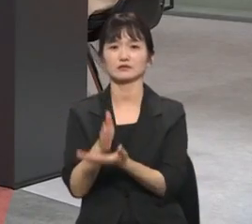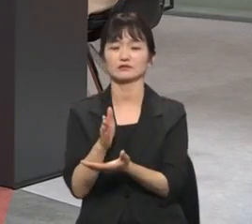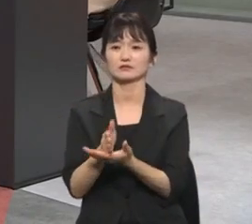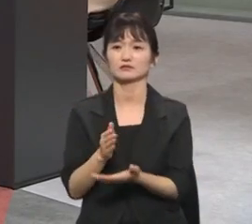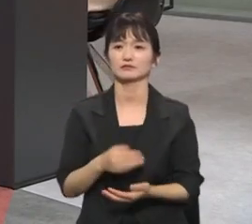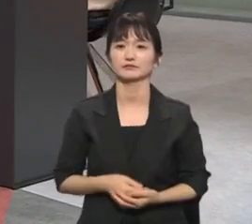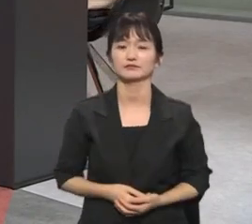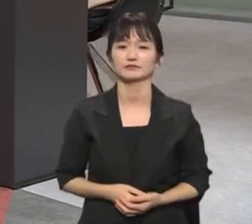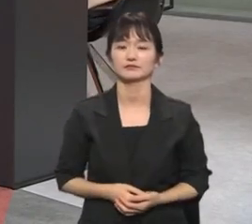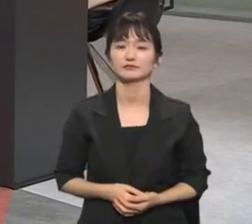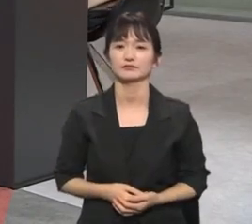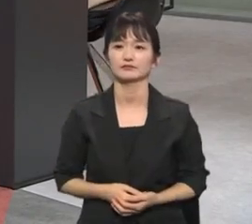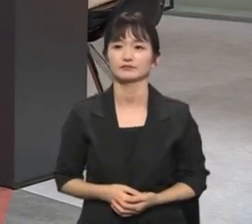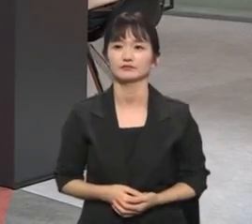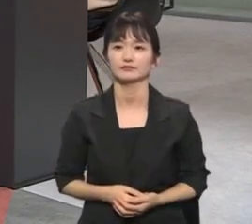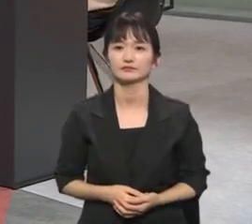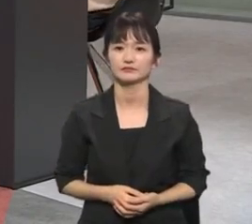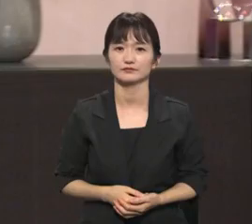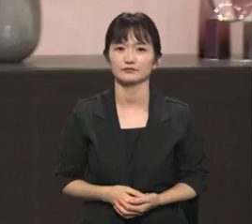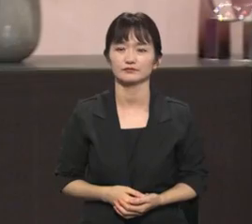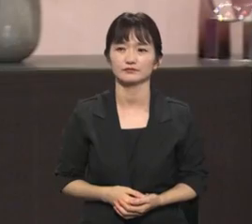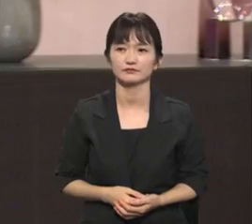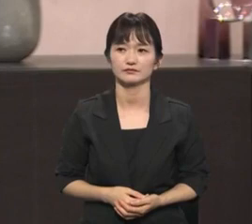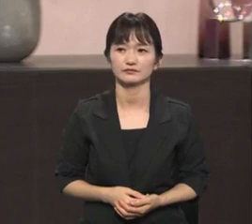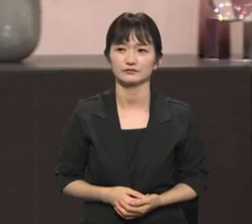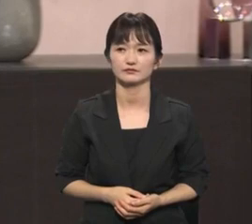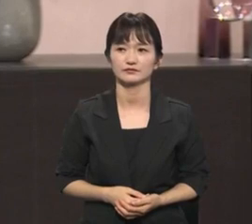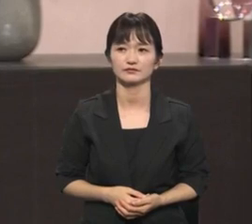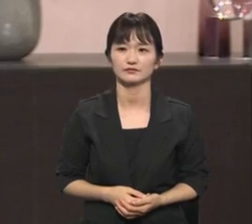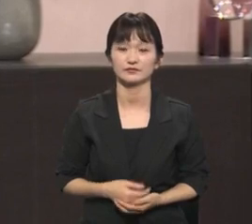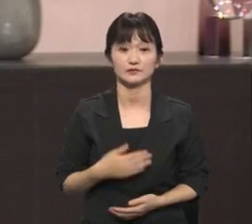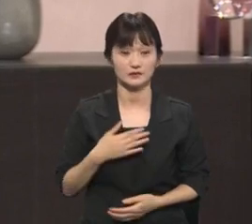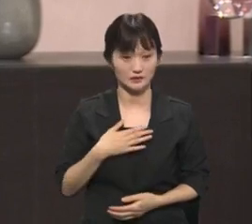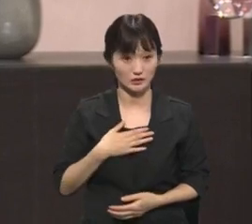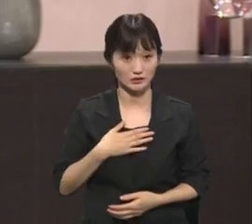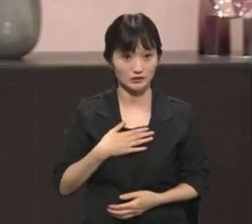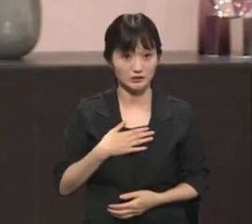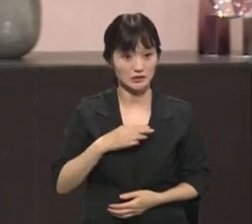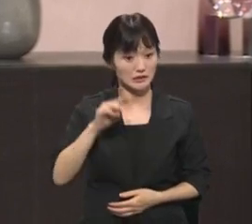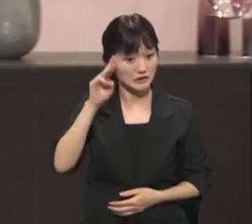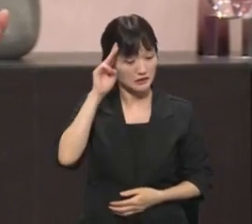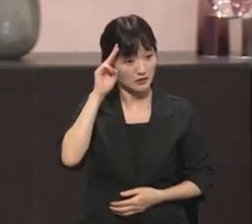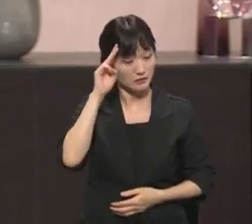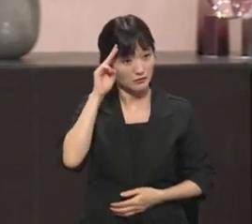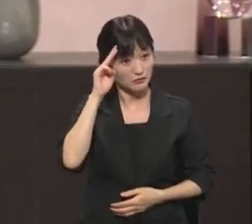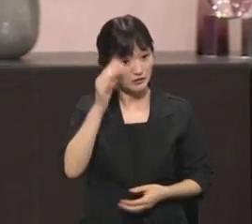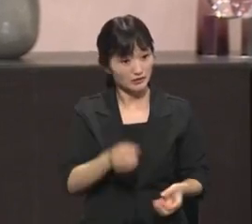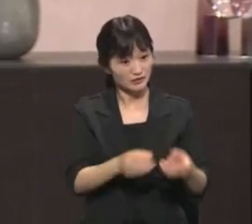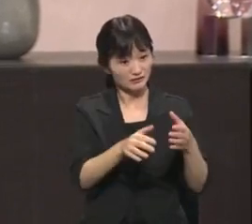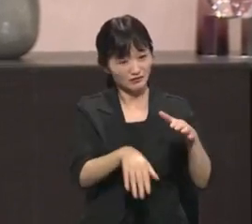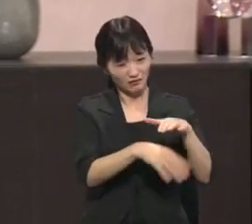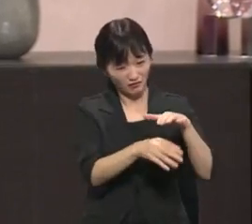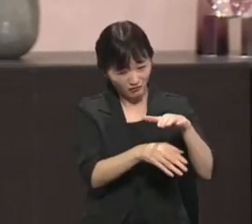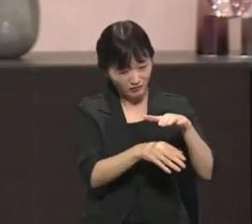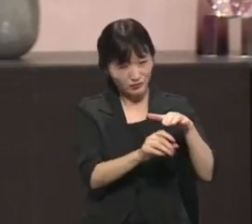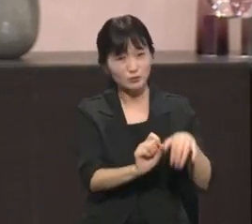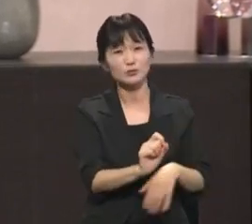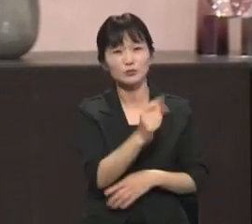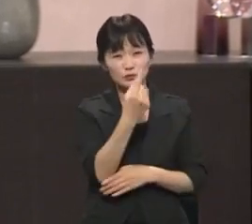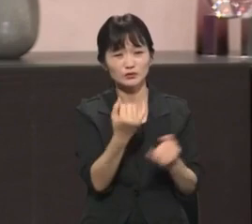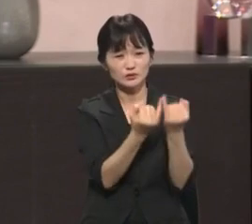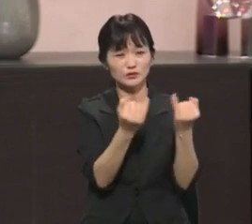이번만큼은 이것 때문에 폐지론으로 가진 않았으면 좋겠습니다 아 왜 그러냐면 여가 보고 잘했단 얘기를 드리려고 했던 건